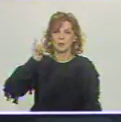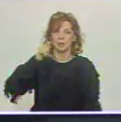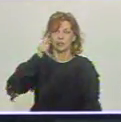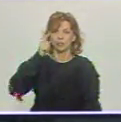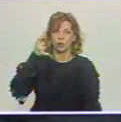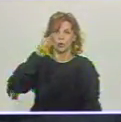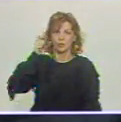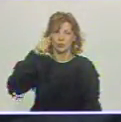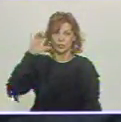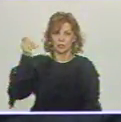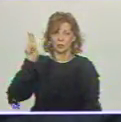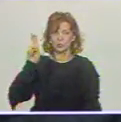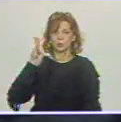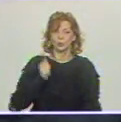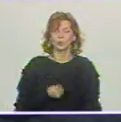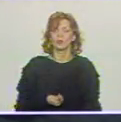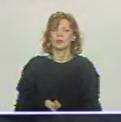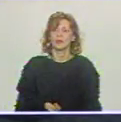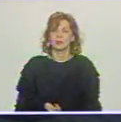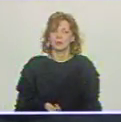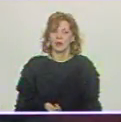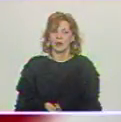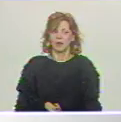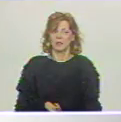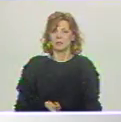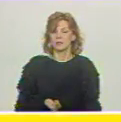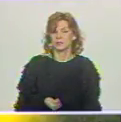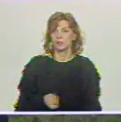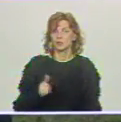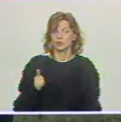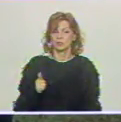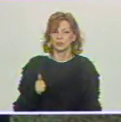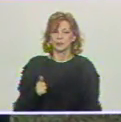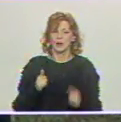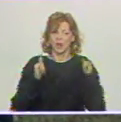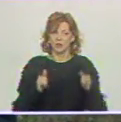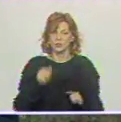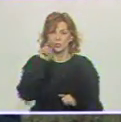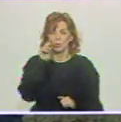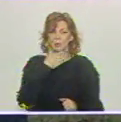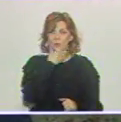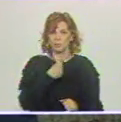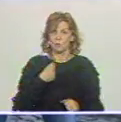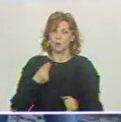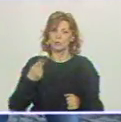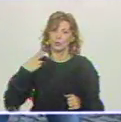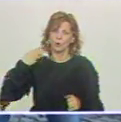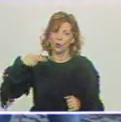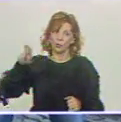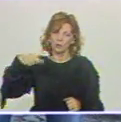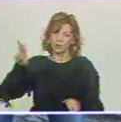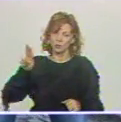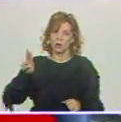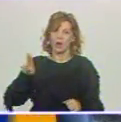ani atunci și lucru rar în vremea respectivă avea aparat de fotografiat. Acești oameni frumoși vor continua să reclădească